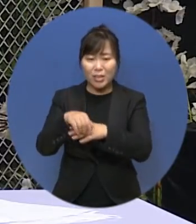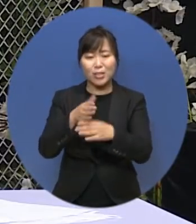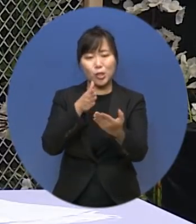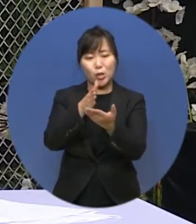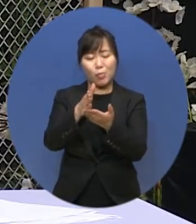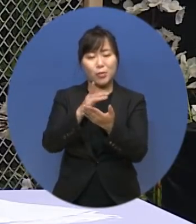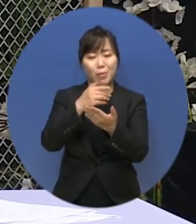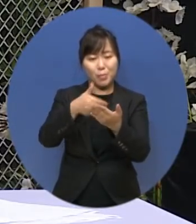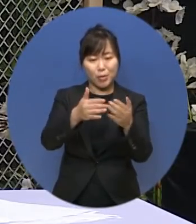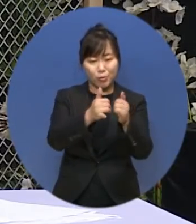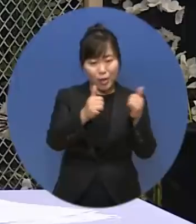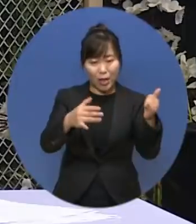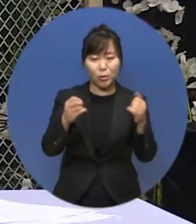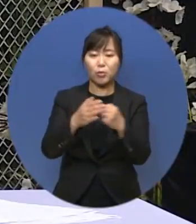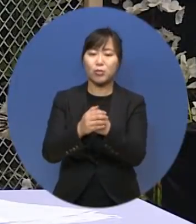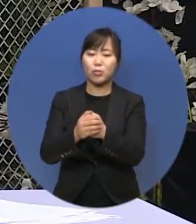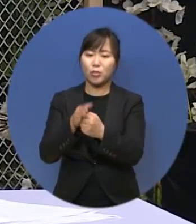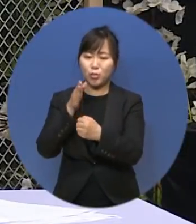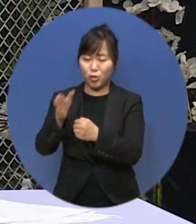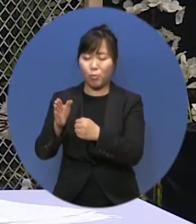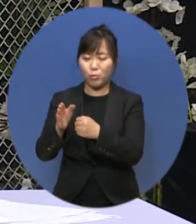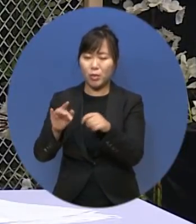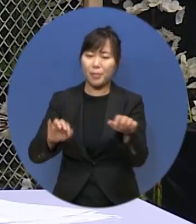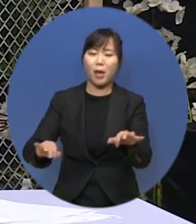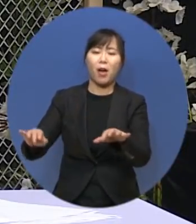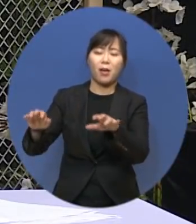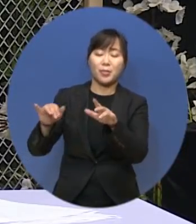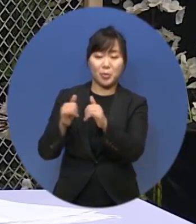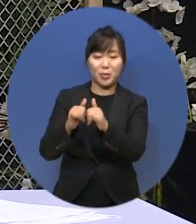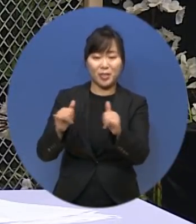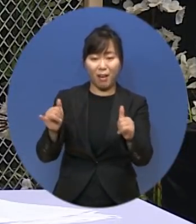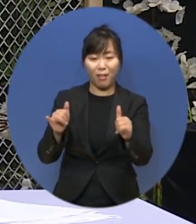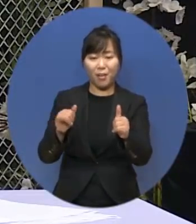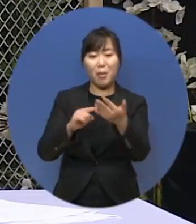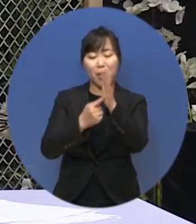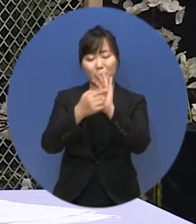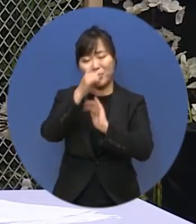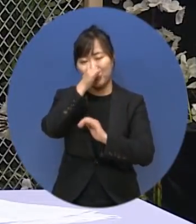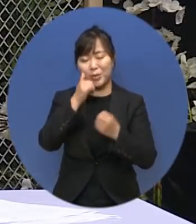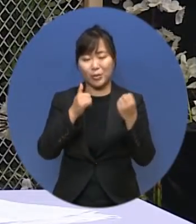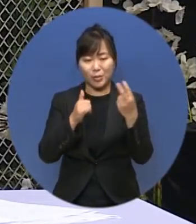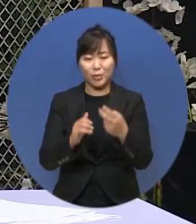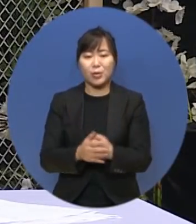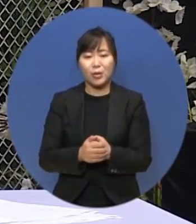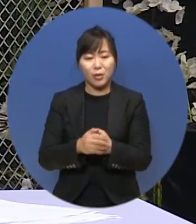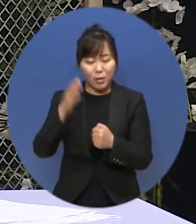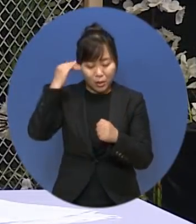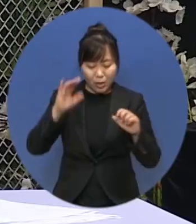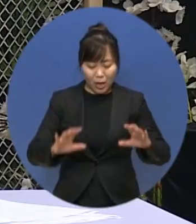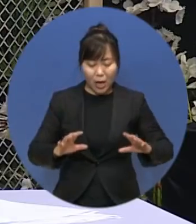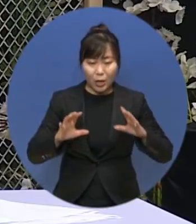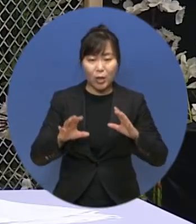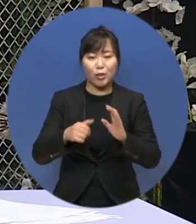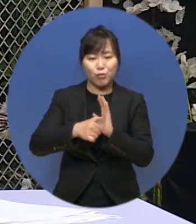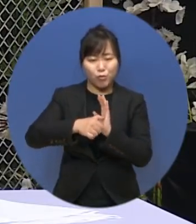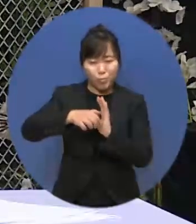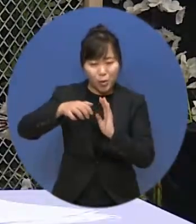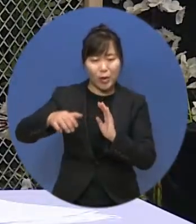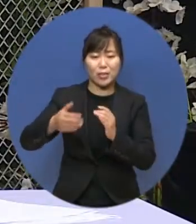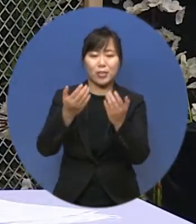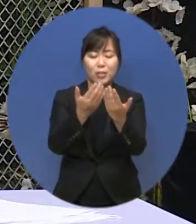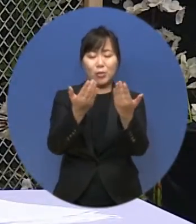전문 미술가라든가 또 전문 연주자들이 이제 배출이 되고 또 국내 유명한